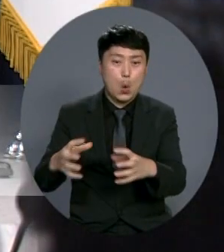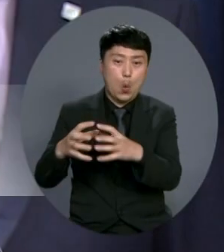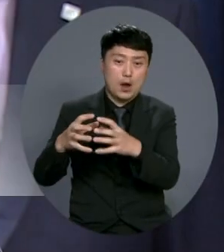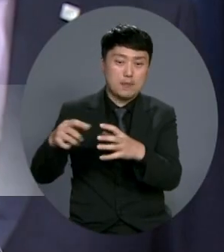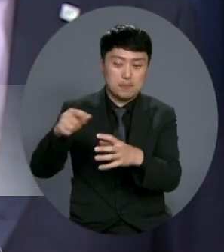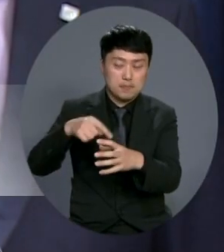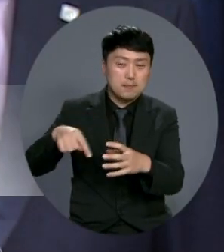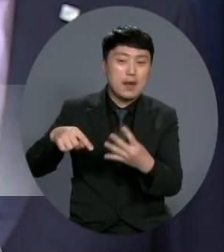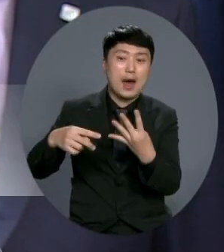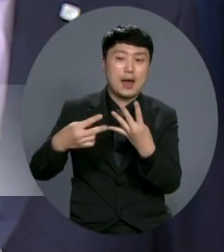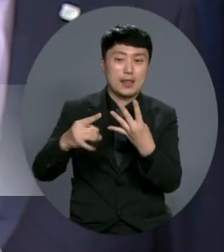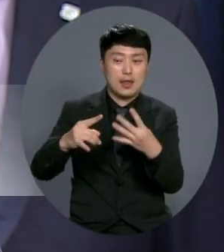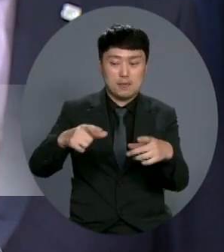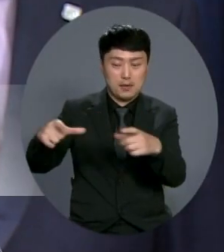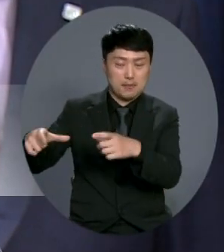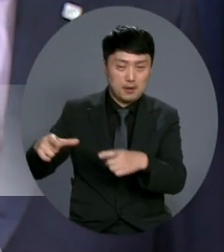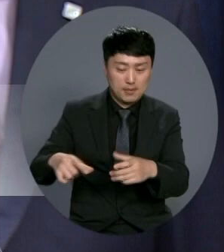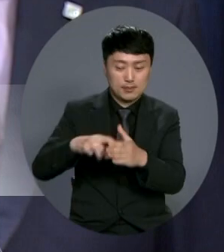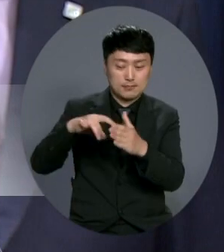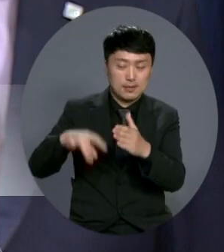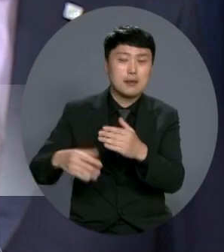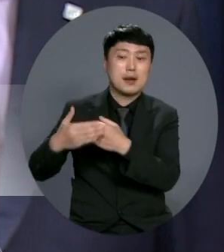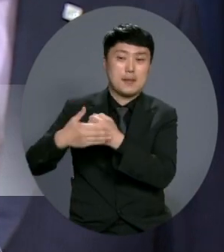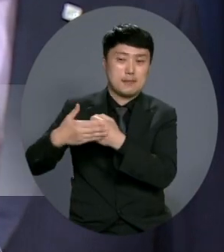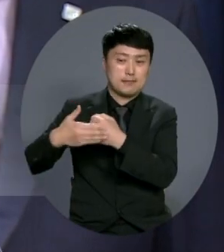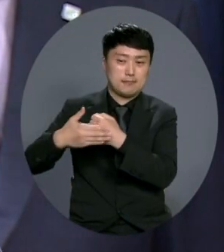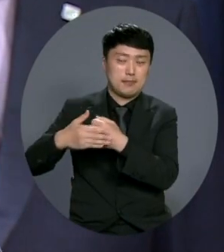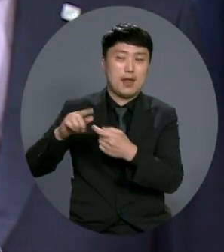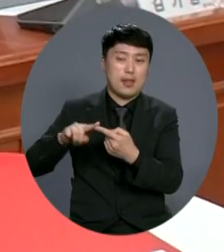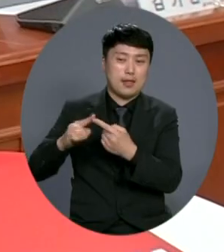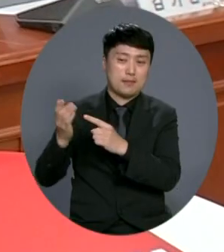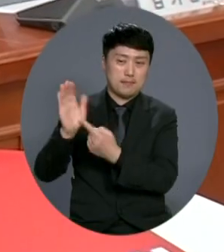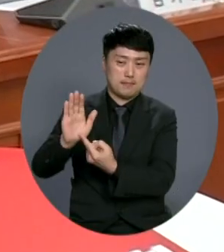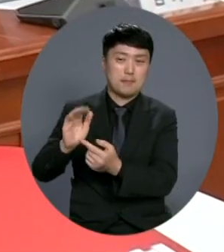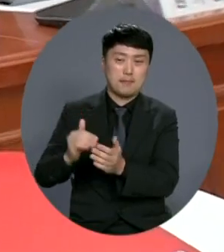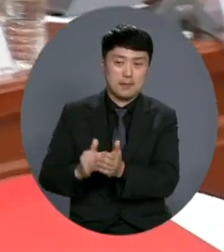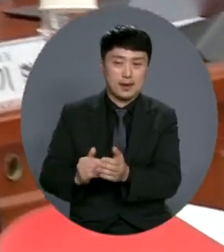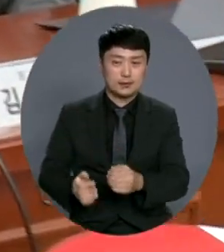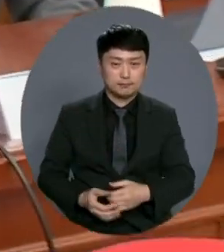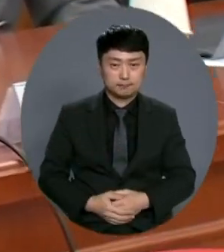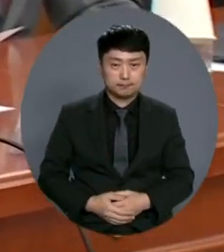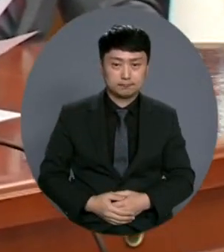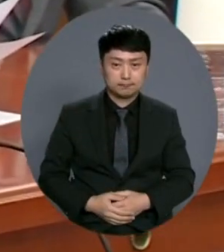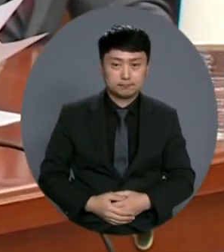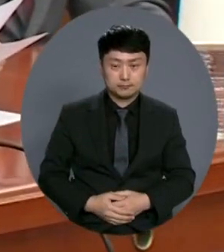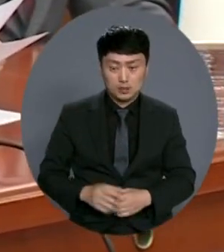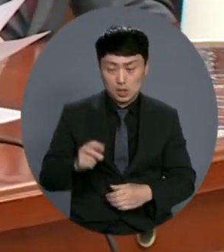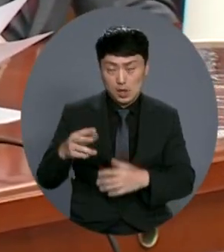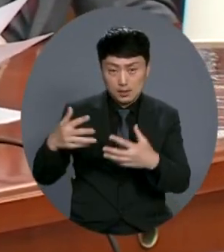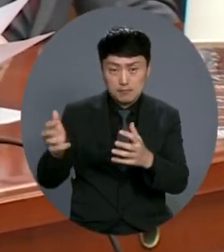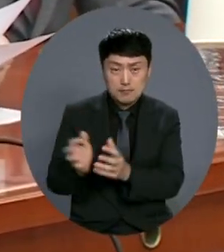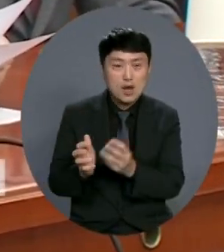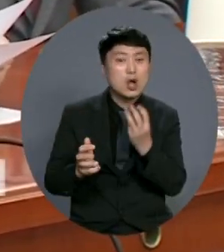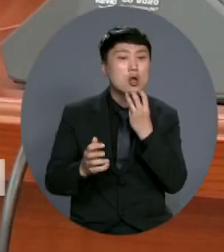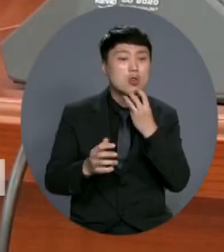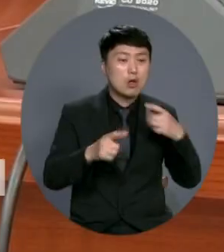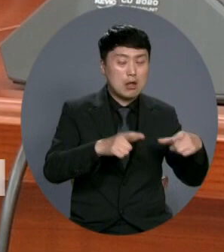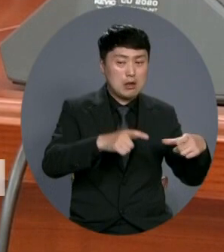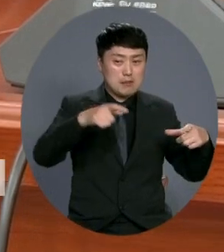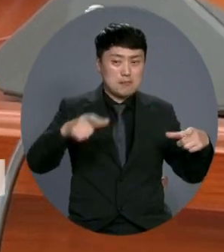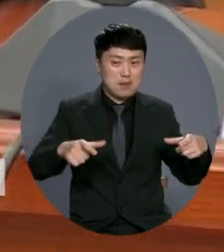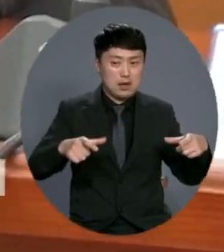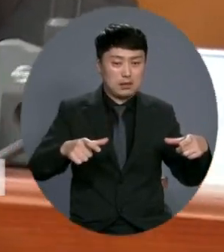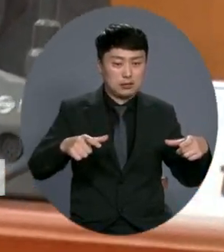특구로 정해 세제 혜택을 주는 안을 발표했습니다 하지만 집권 여당이 서울을 키우겠다는